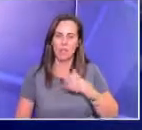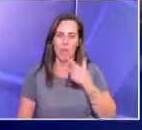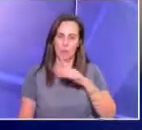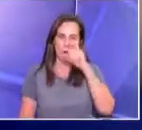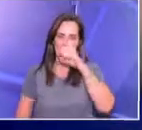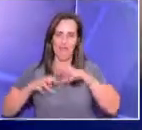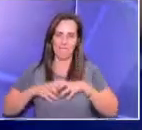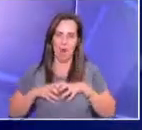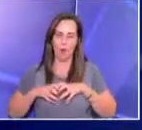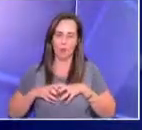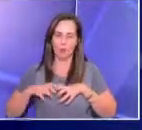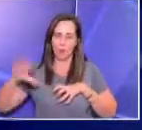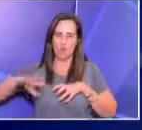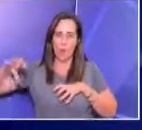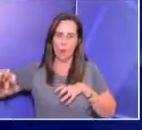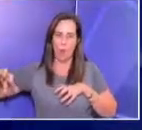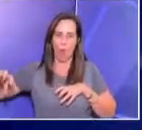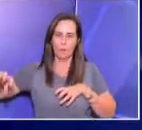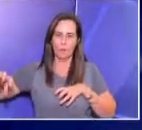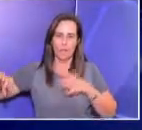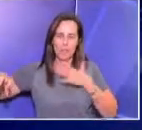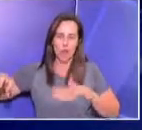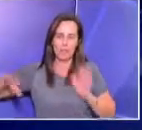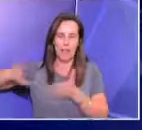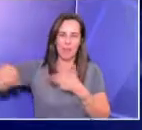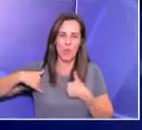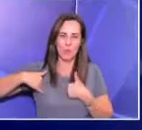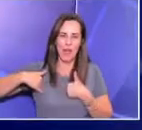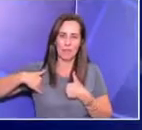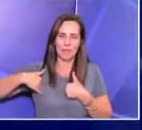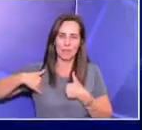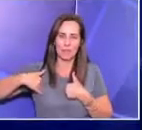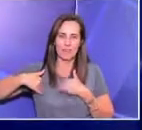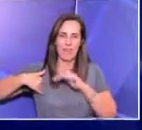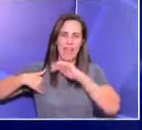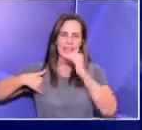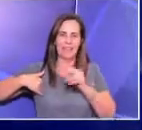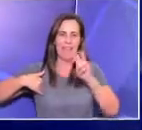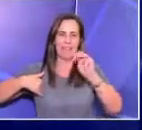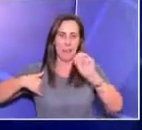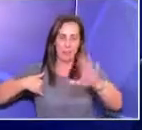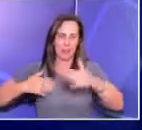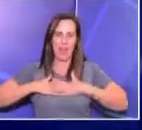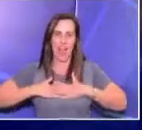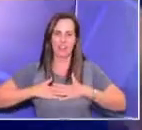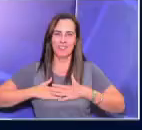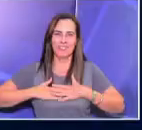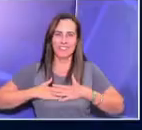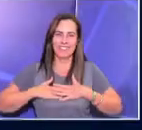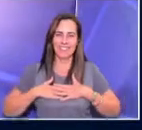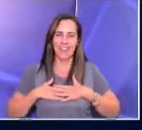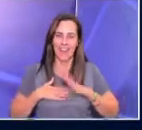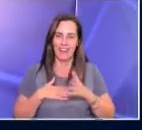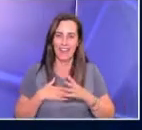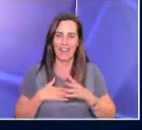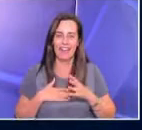על יפו והשכונות, אלה שרוצים לפנות אותם. את גבעת העמל גם אנחנו ניקח, ככה. אבל אתה